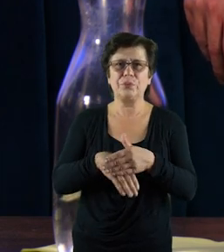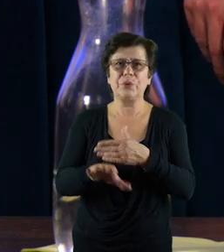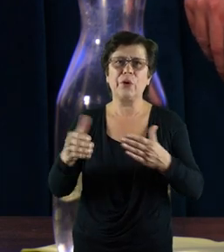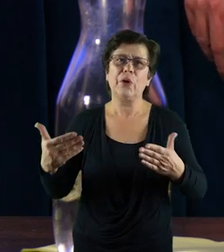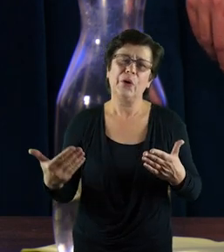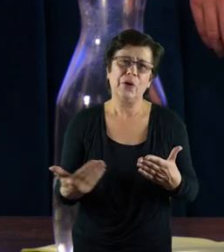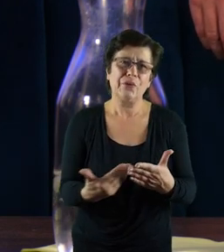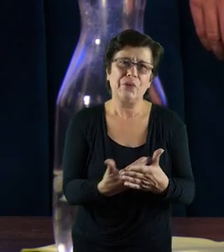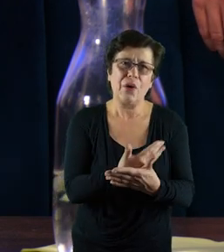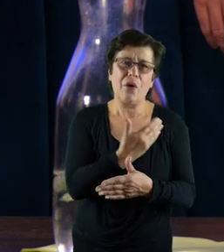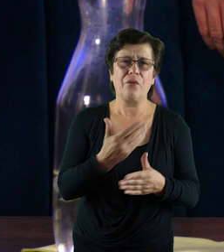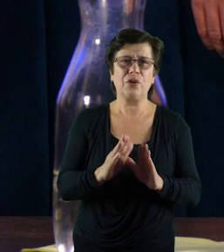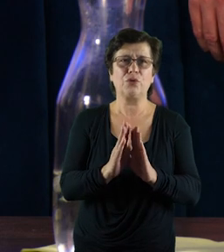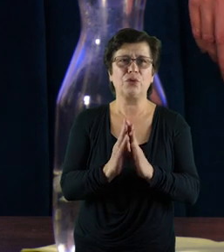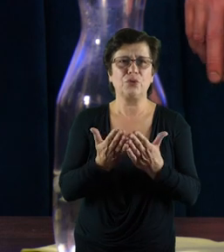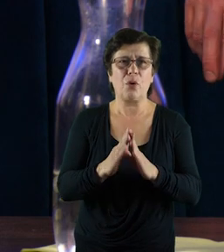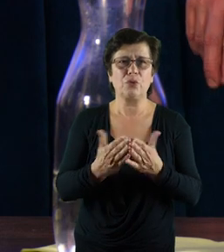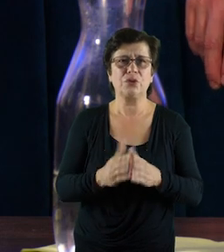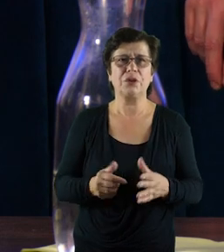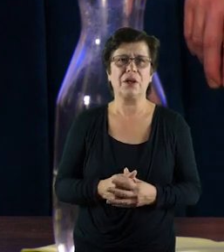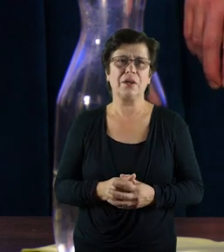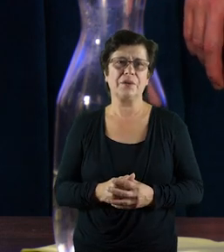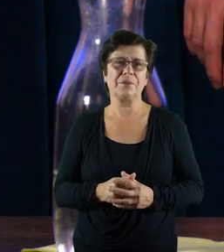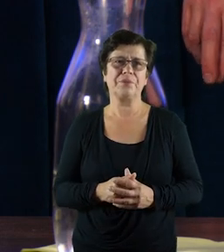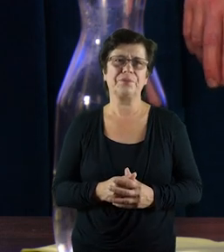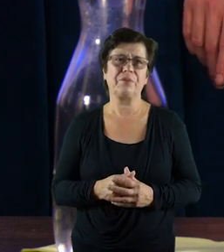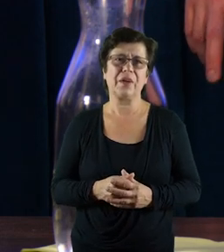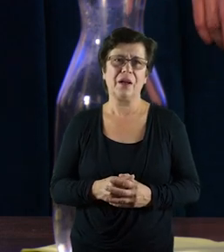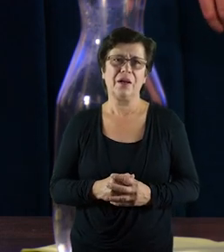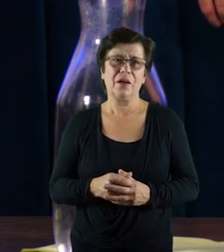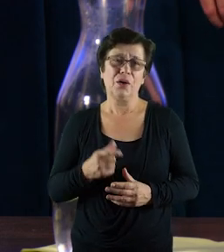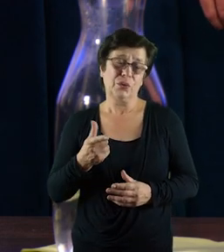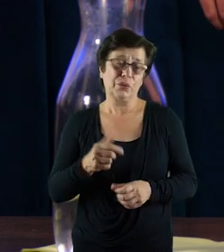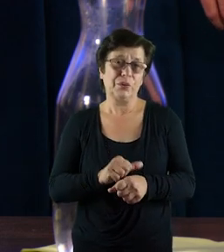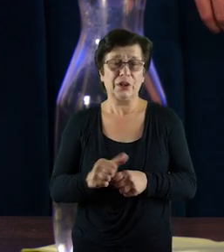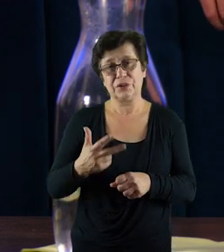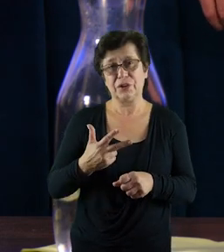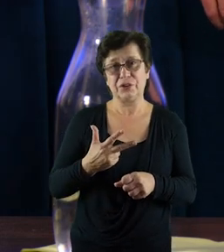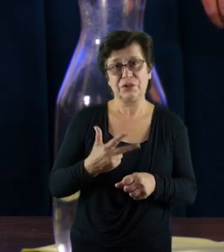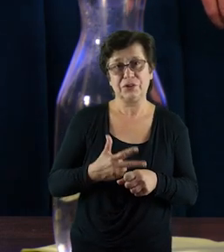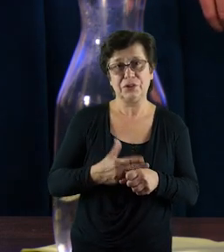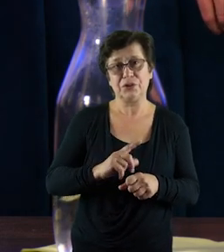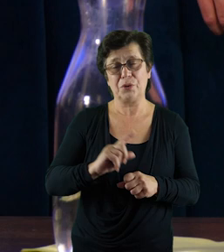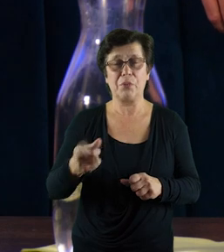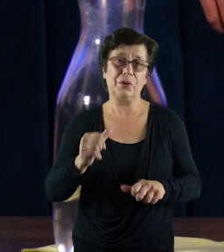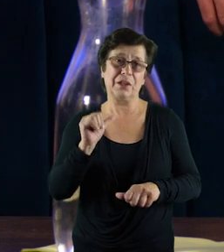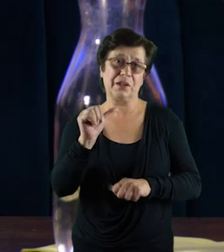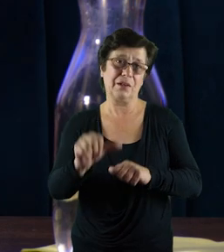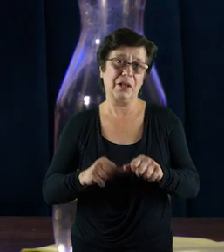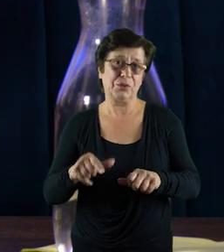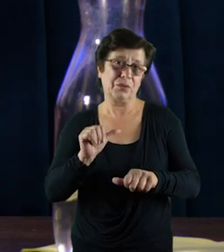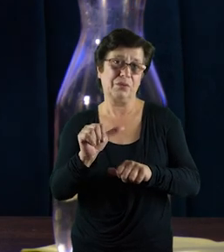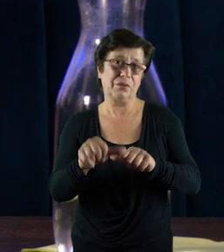uwzględniające pewne narzędzia literaturoznawcze, które mamy dzisiaj. No jednak na przestrzeni tych 30 paru lat, od tych lat 90.,